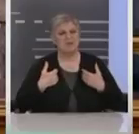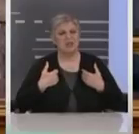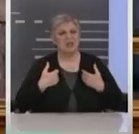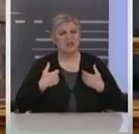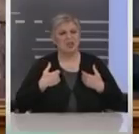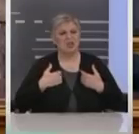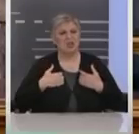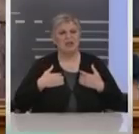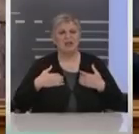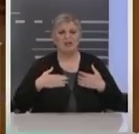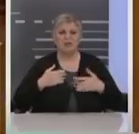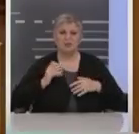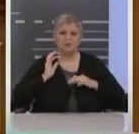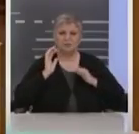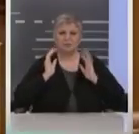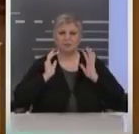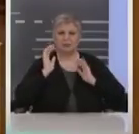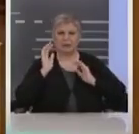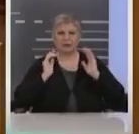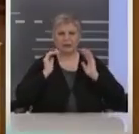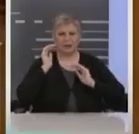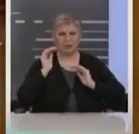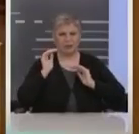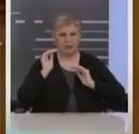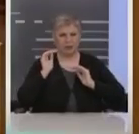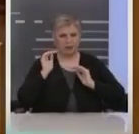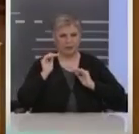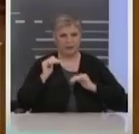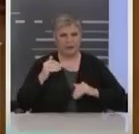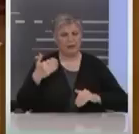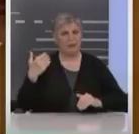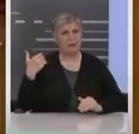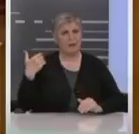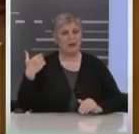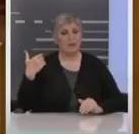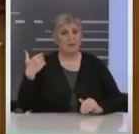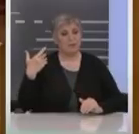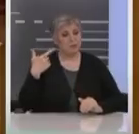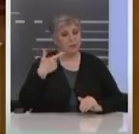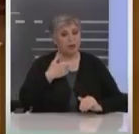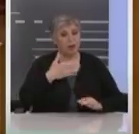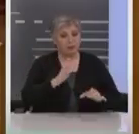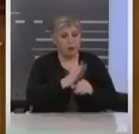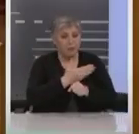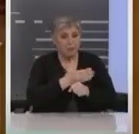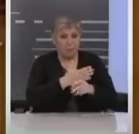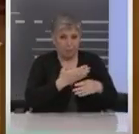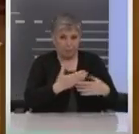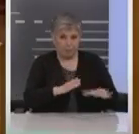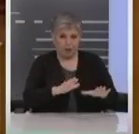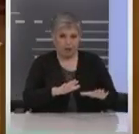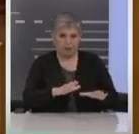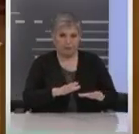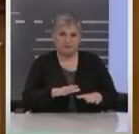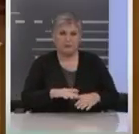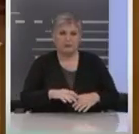Αναρωτιόμουν όταν συνέβη τη μεγάλη καταστροφή και βεβαίως μετά την πρώτη